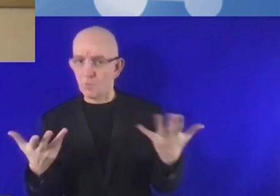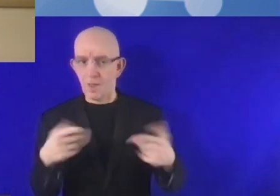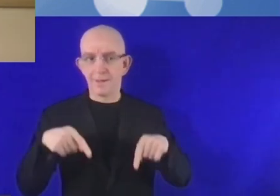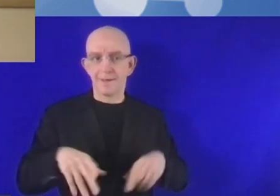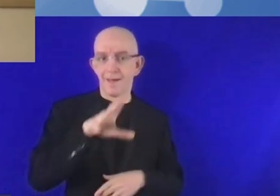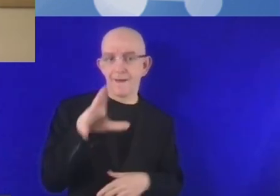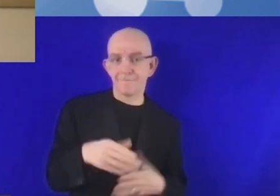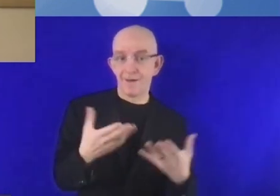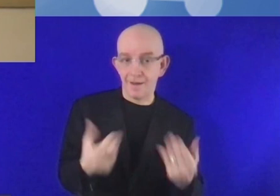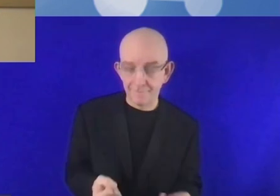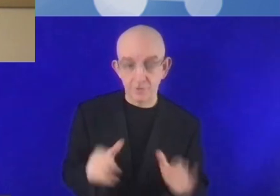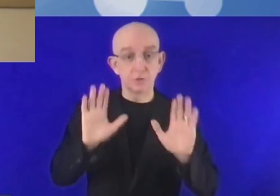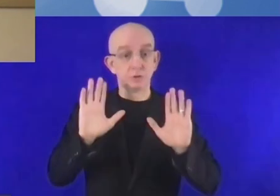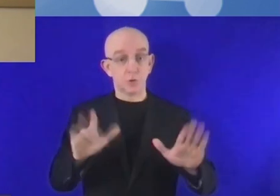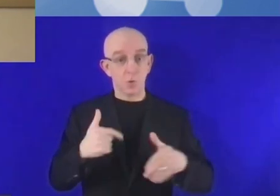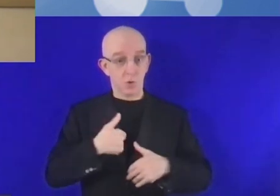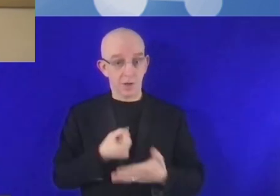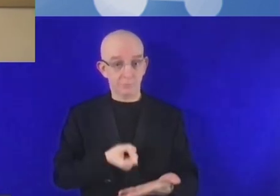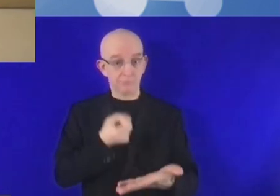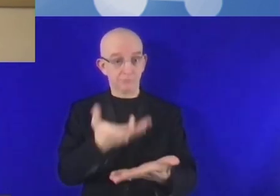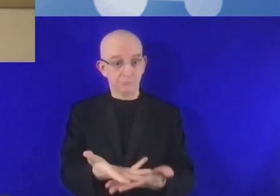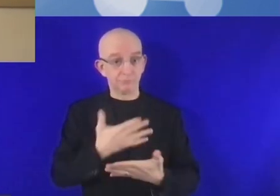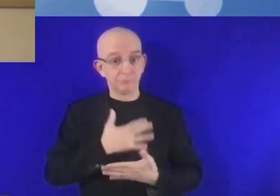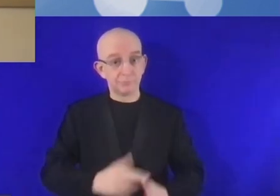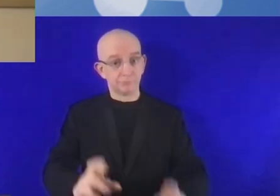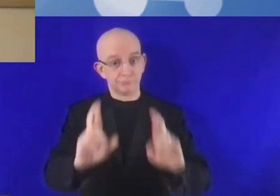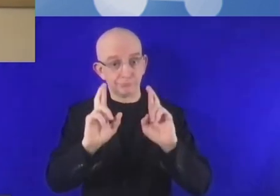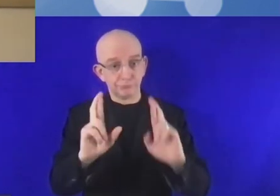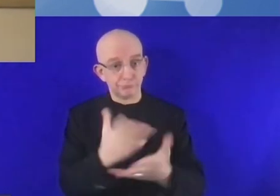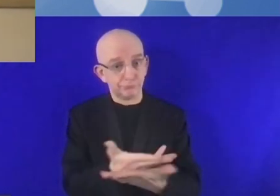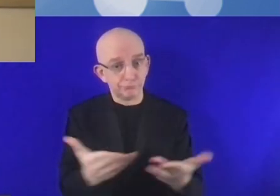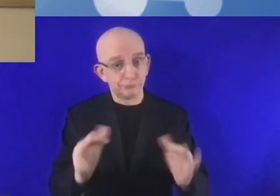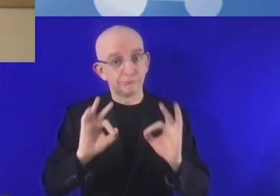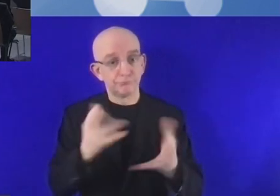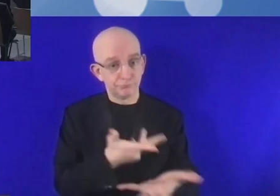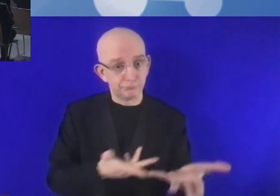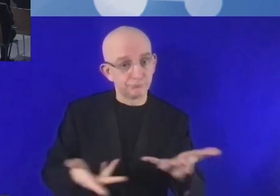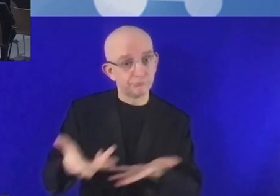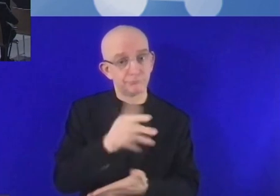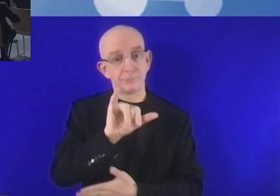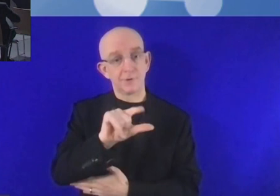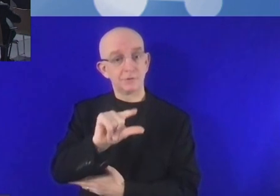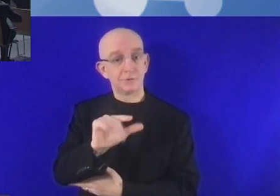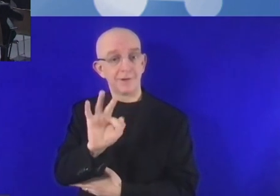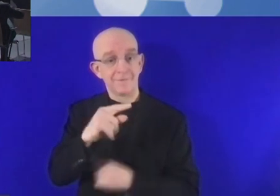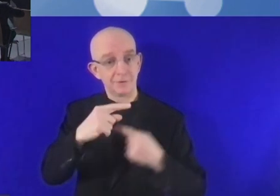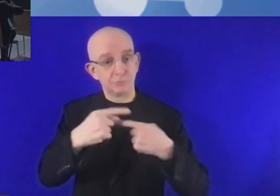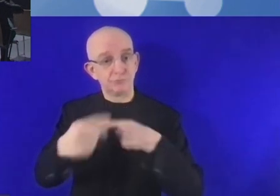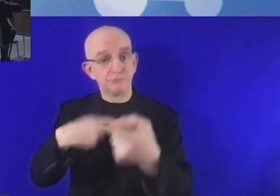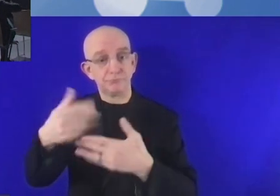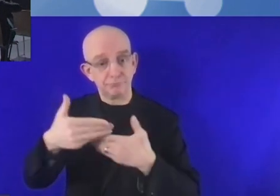owocnych obrad i mam nadzieję, że wydarzenia takie jak szczyt IGF będą się sukcesem odbywać także w dalszej